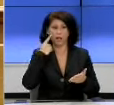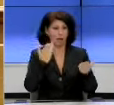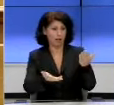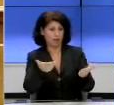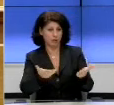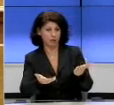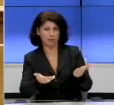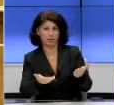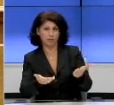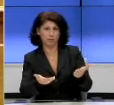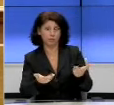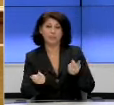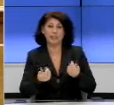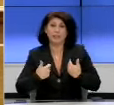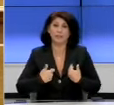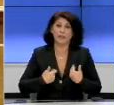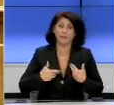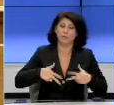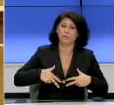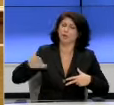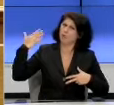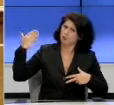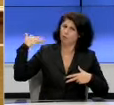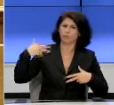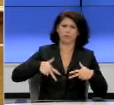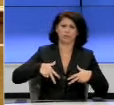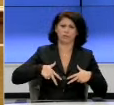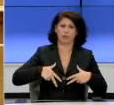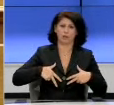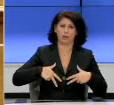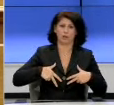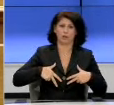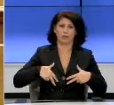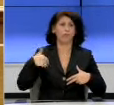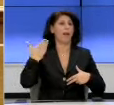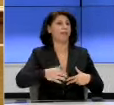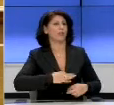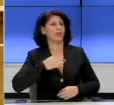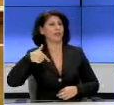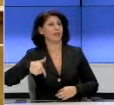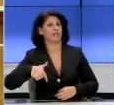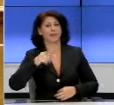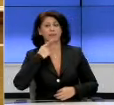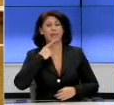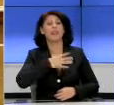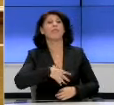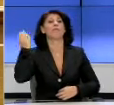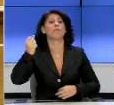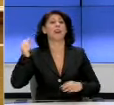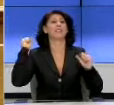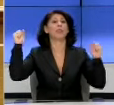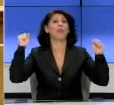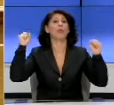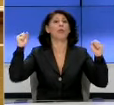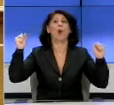η δική μας κυβέρνηση σε συνθήκες μνημονίων και οι προηγούμενες κυβερνήσεις. Που έβγαινε ο κ. Γεωργιάδης και έλεγε δεν θα μου πάρει τη δόξα η Τρόικα. Και